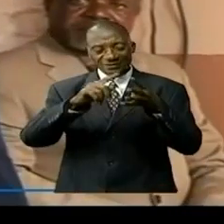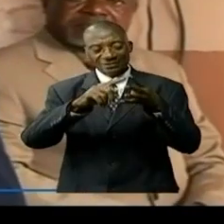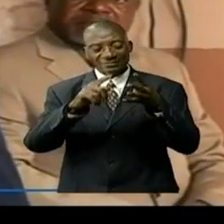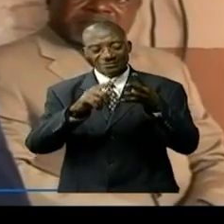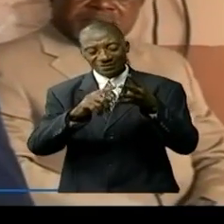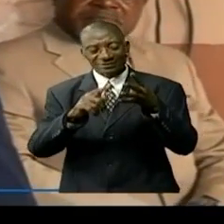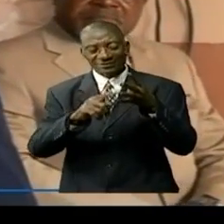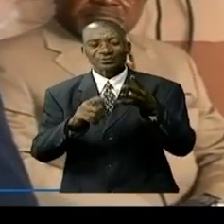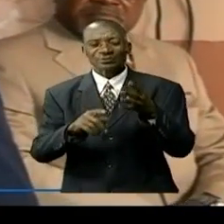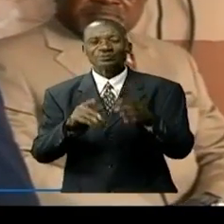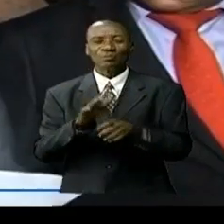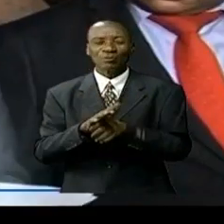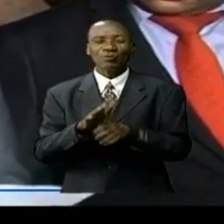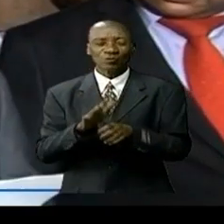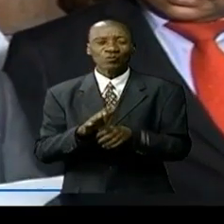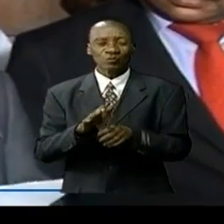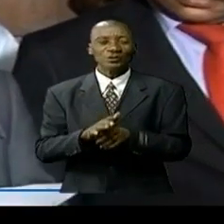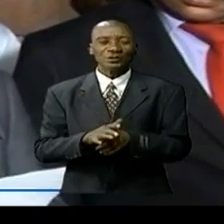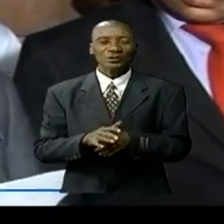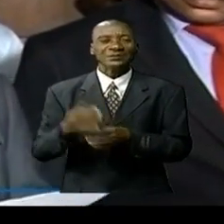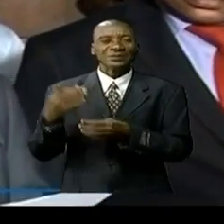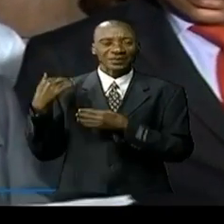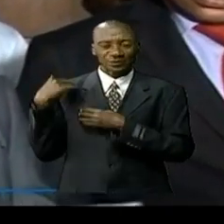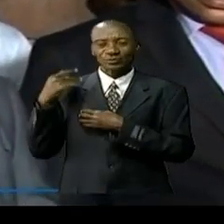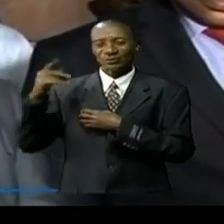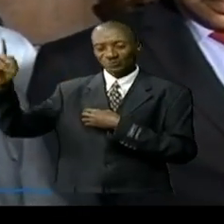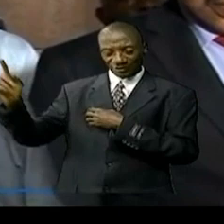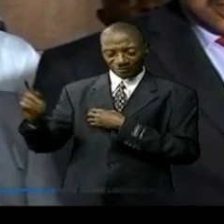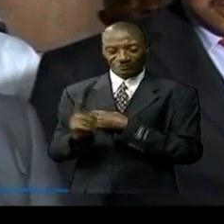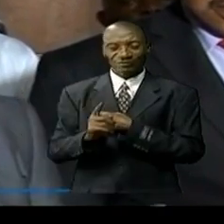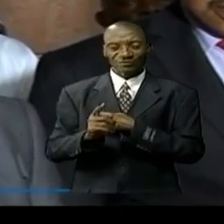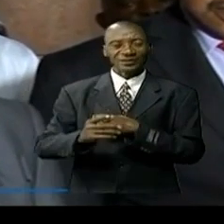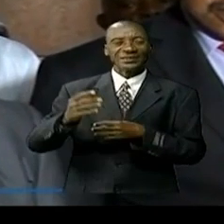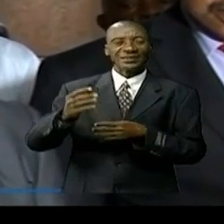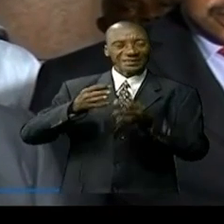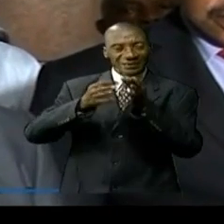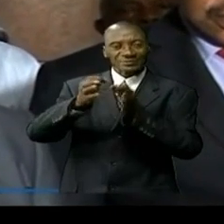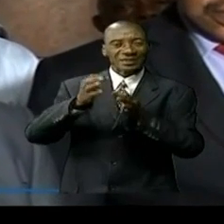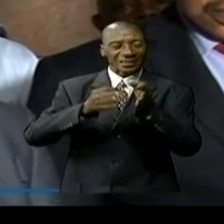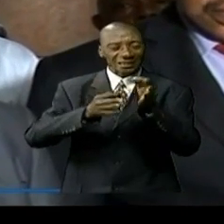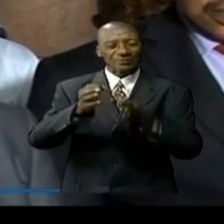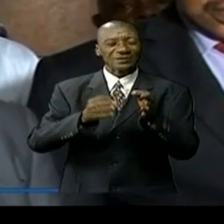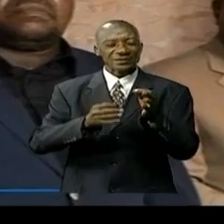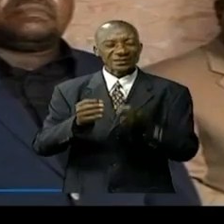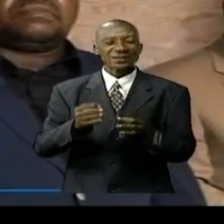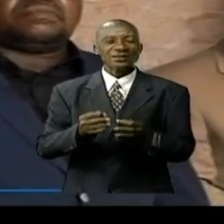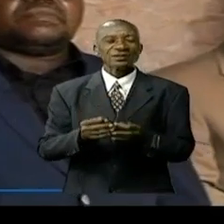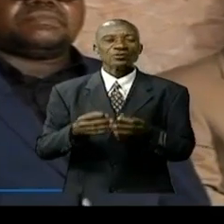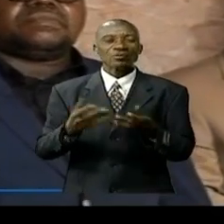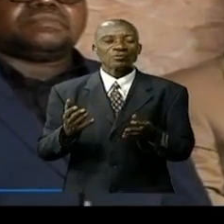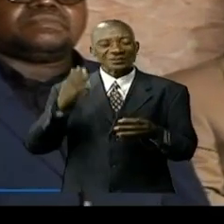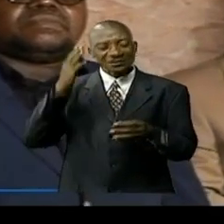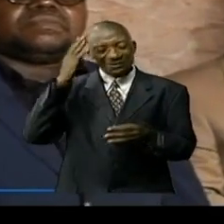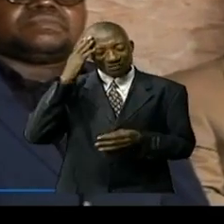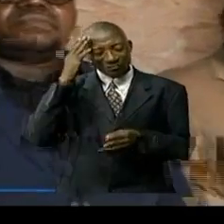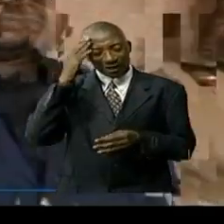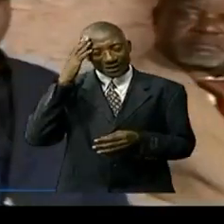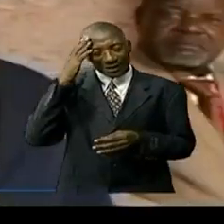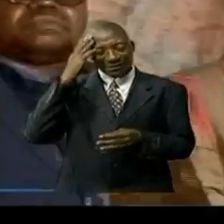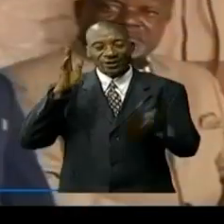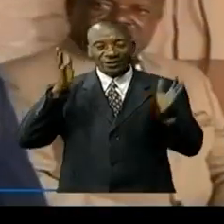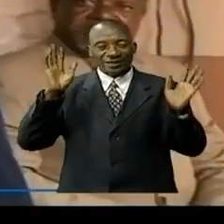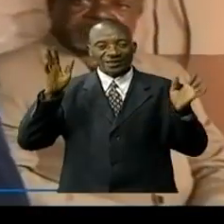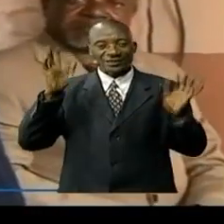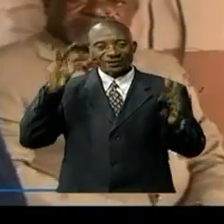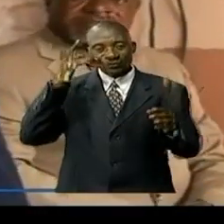et celui de l'OPEC vont permettre aux participants de comprendre davantage les enjeux de la promotion de l'autonomisation socio-économique des